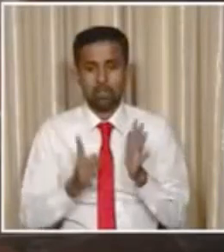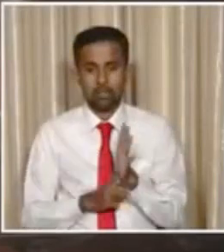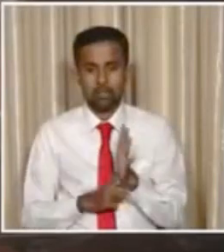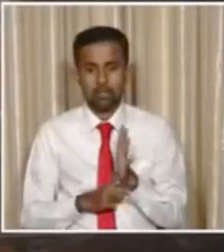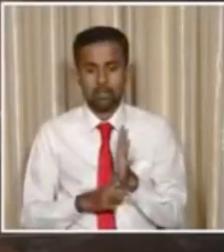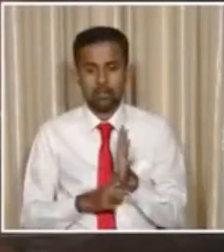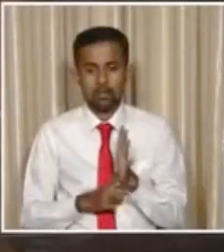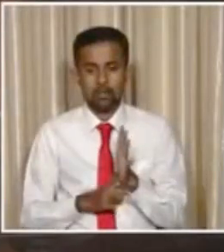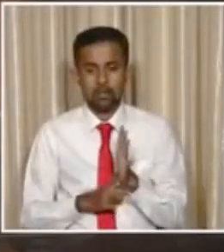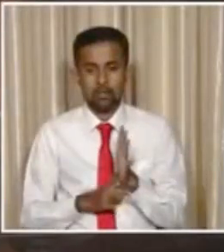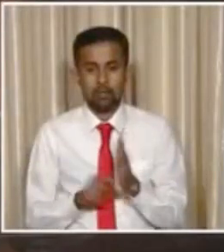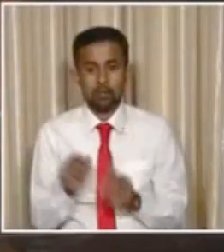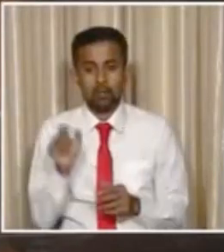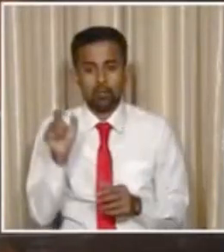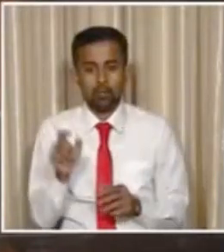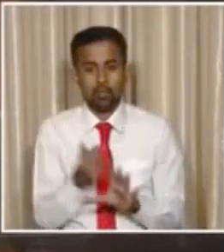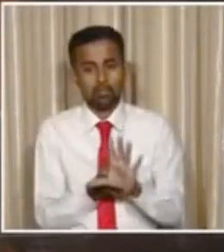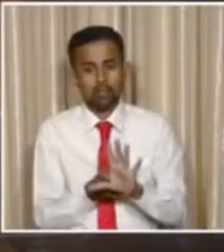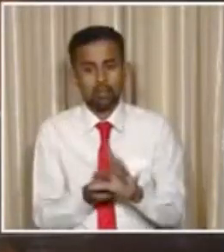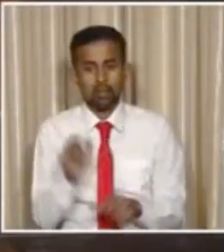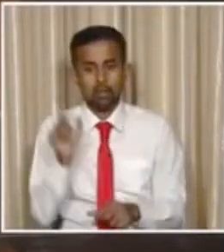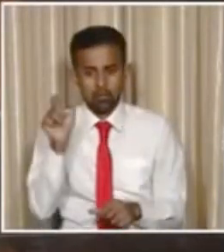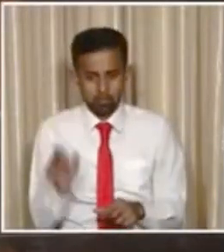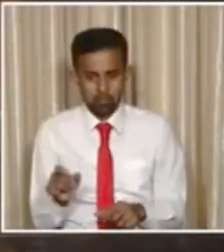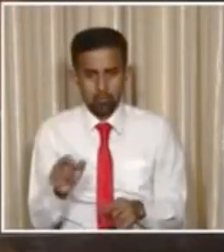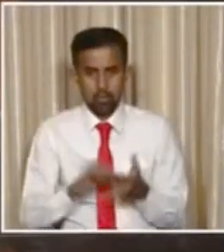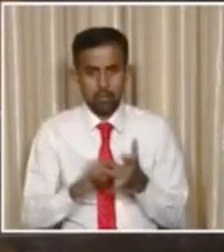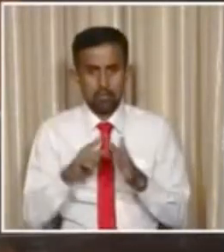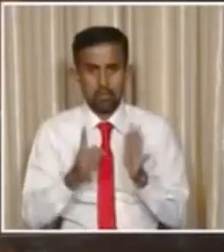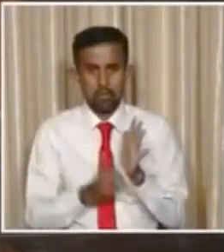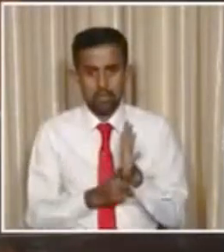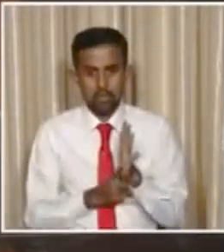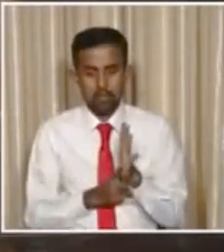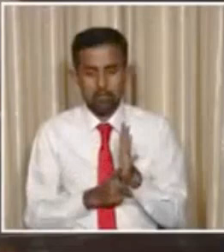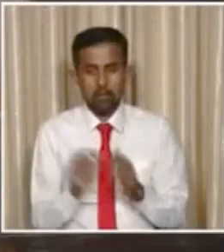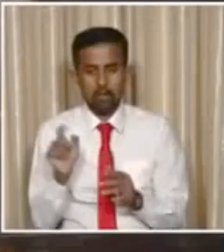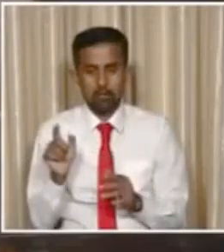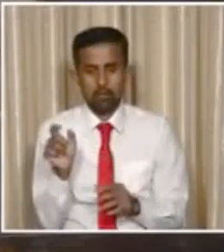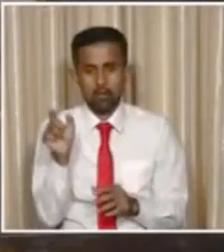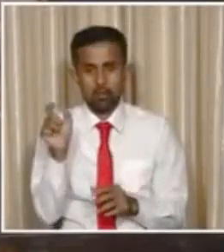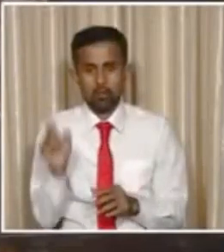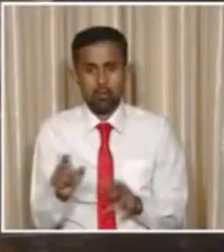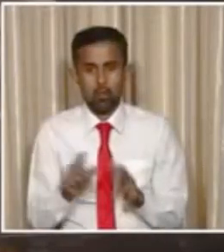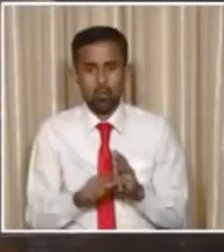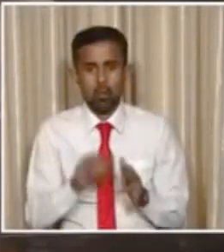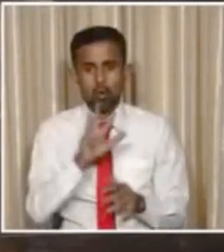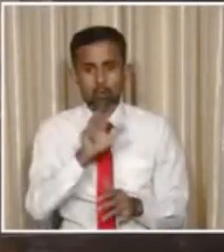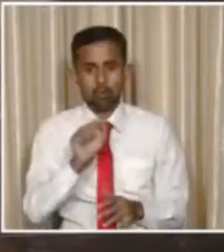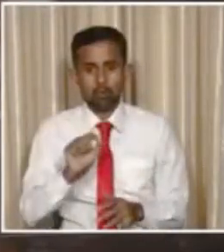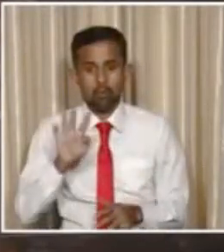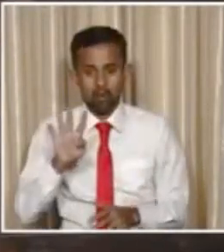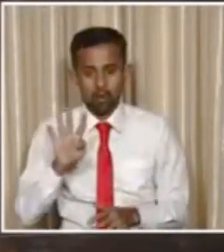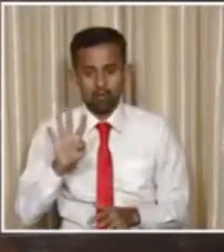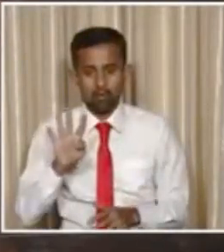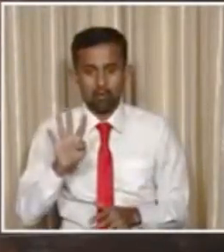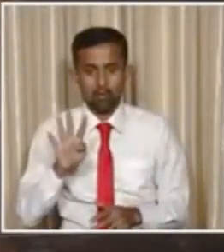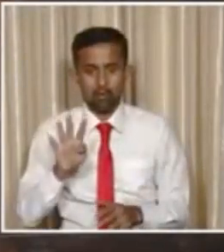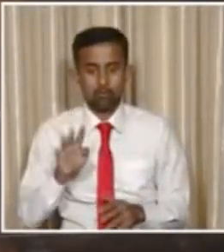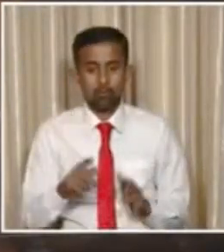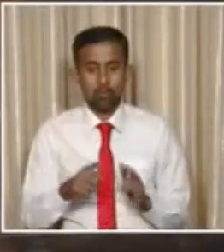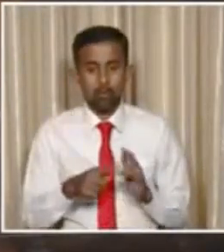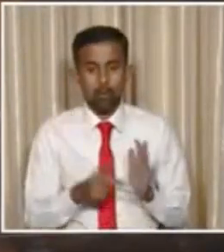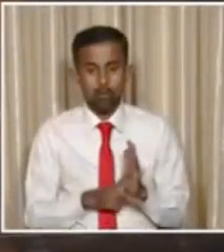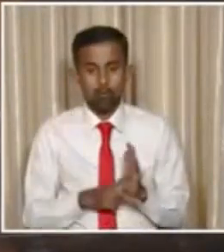සෙල්වසේකරන් රිෂුදන් කියන තරුණයෙක් මං හිතන්නේ සෙල්වසේකරන් කියන රිෂුදන් කියන තරුණයා ඕවර් 9.4ක ඕවර් ඒ කියන්නේ